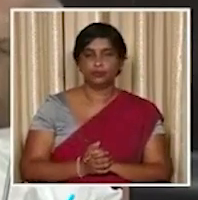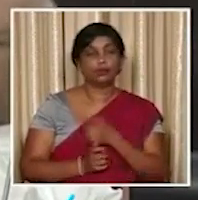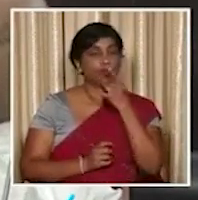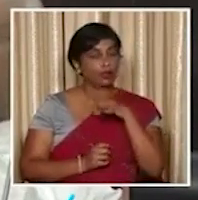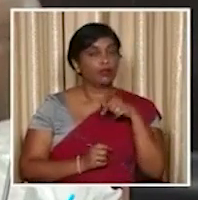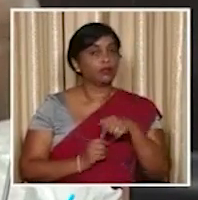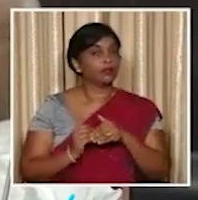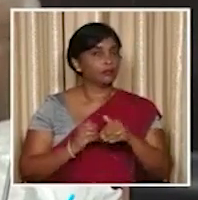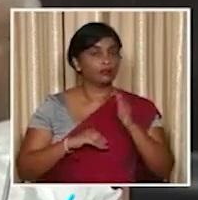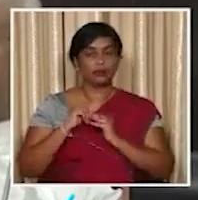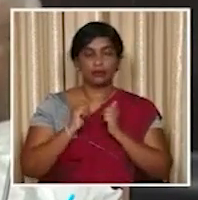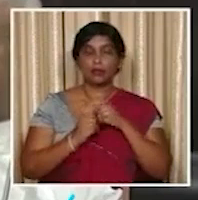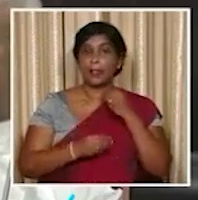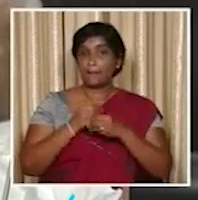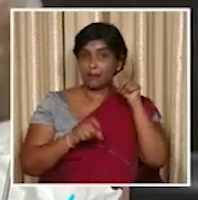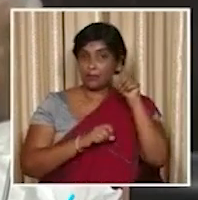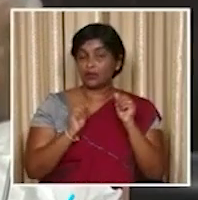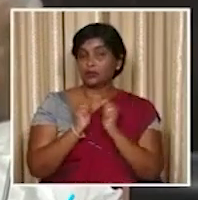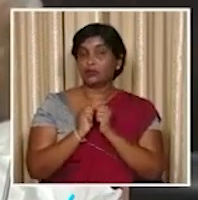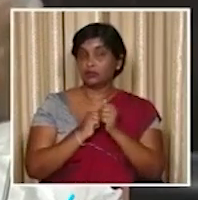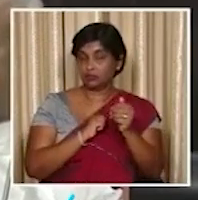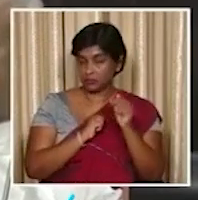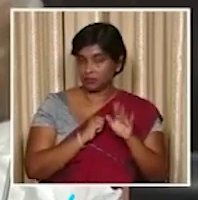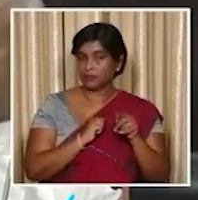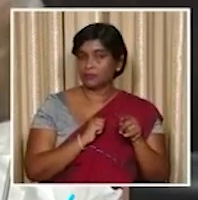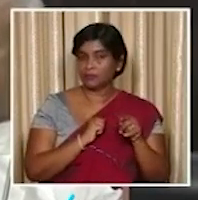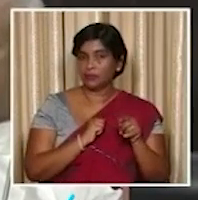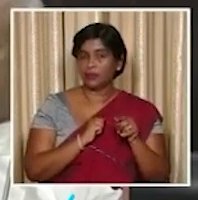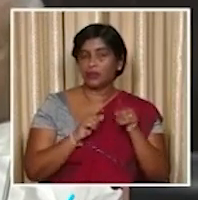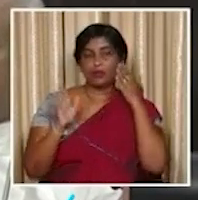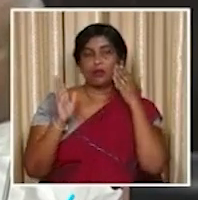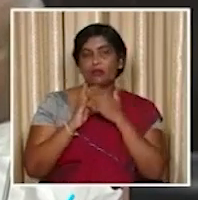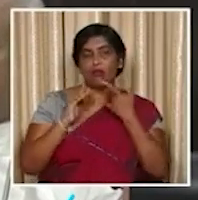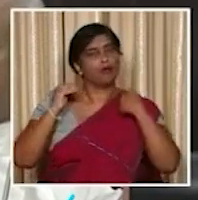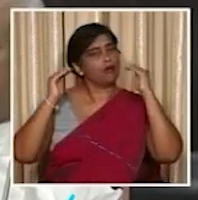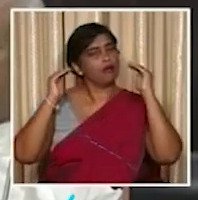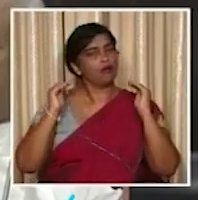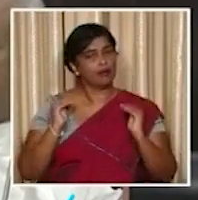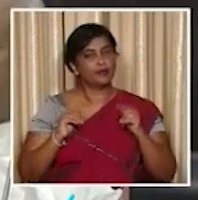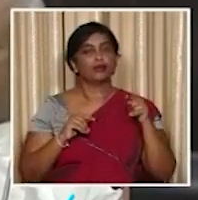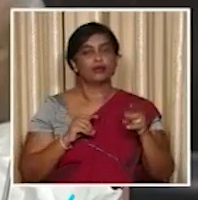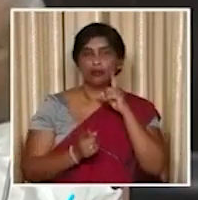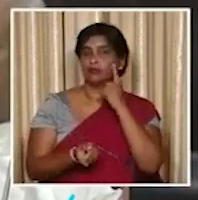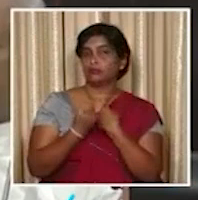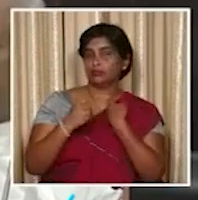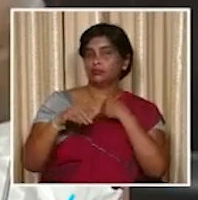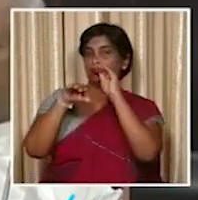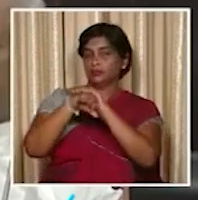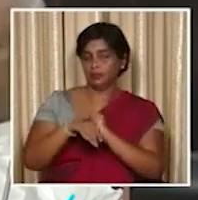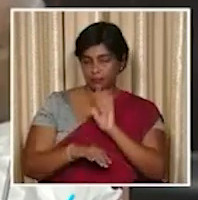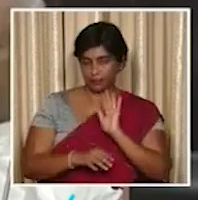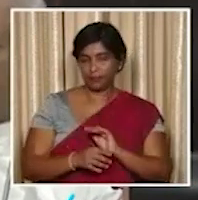එනෙම දැනට ක්‍රියාවන ව්‍යවසායන්ගේ කාර්ය සාධක පරිමාවේ 15%ක්ද එම සමීක්ෂණයෙන් අනාවරණය